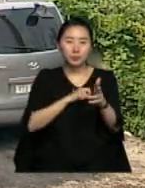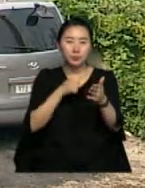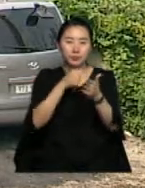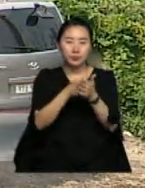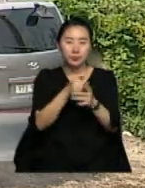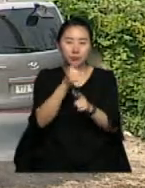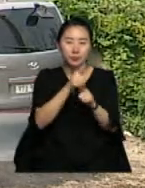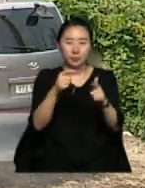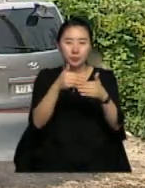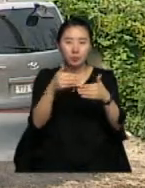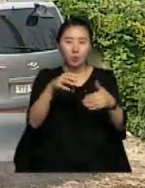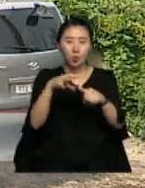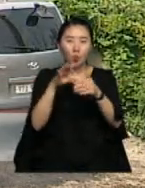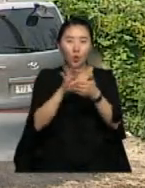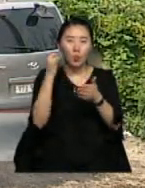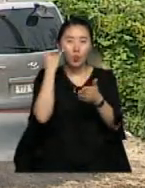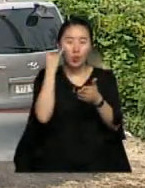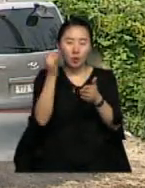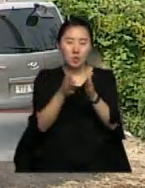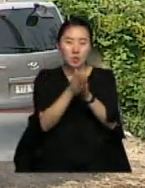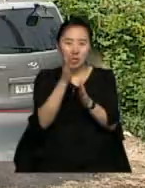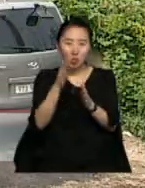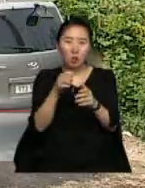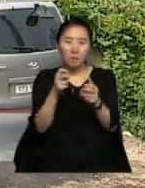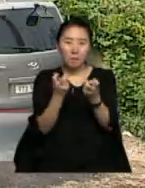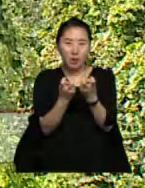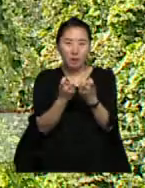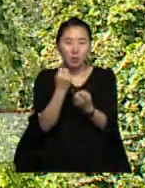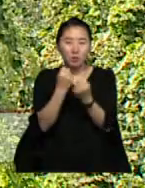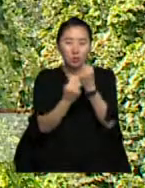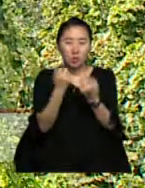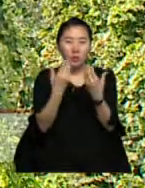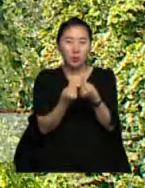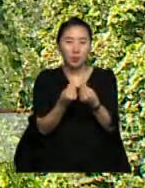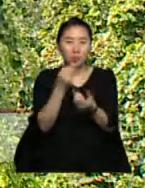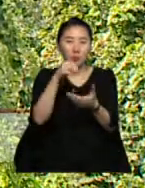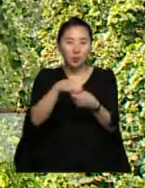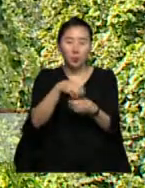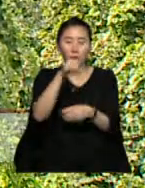채석장 절개지 벽면 활용 아이디어, 시설물 용도와 설명